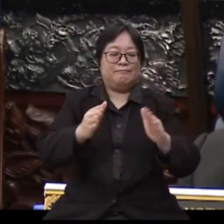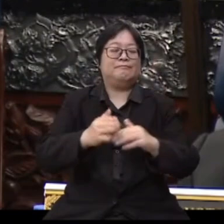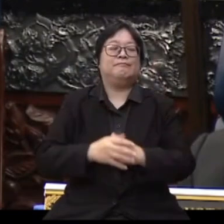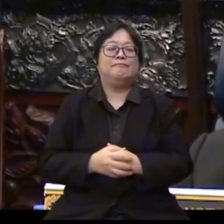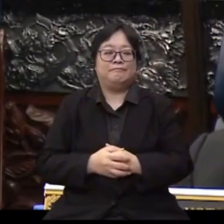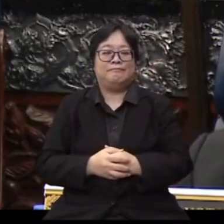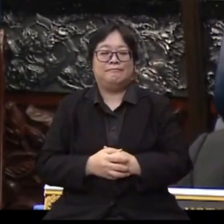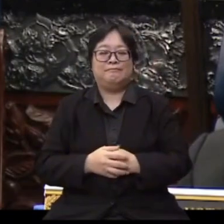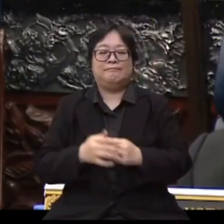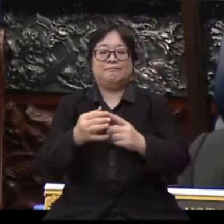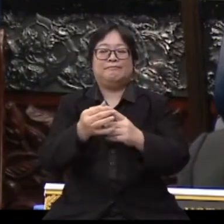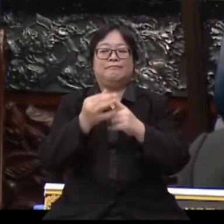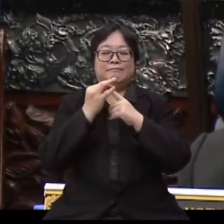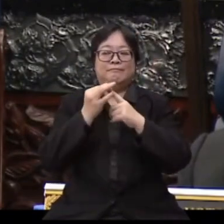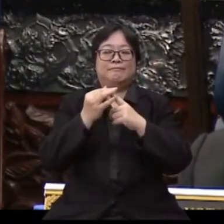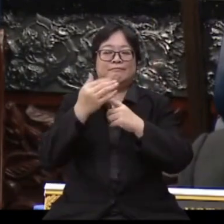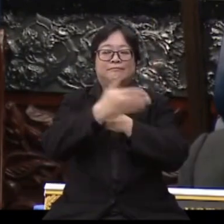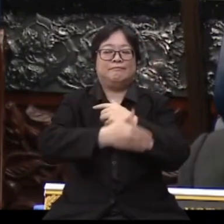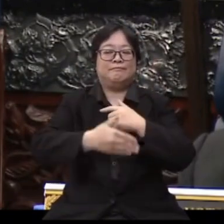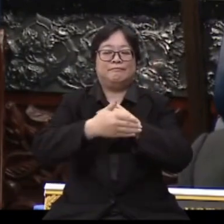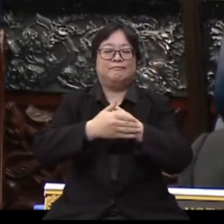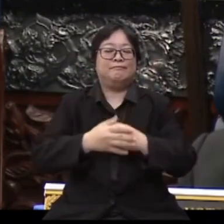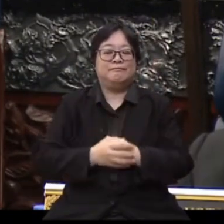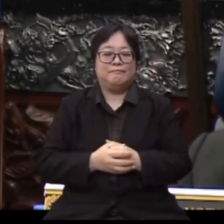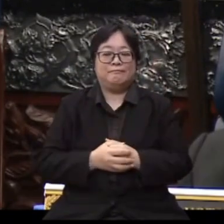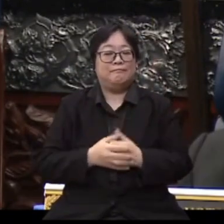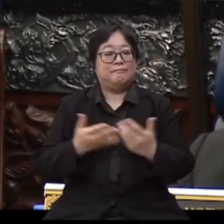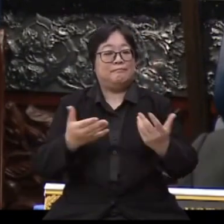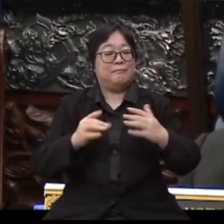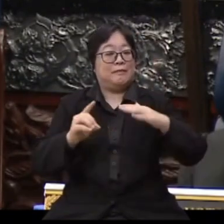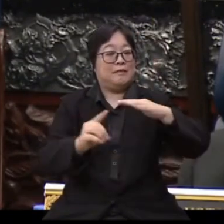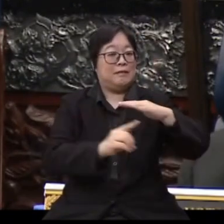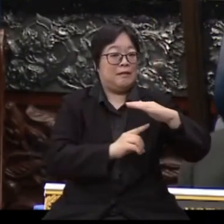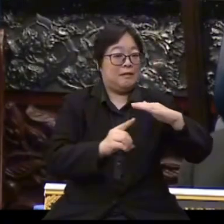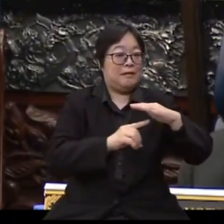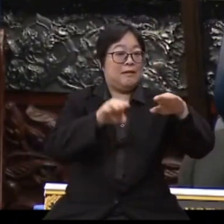perhatian khusus oleh negara, baik yang membuat